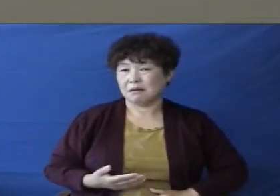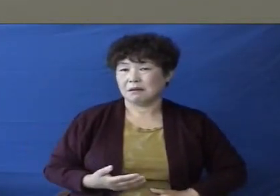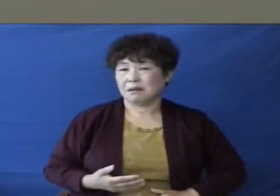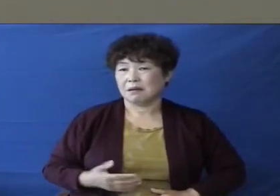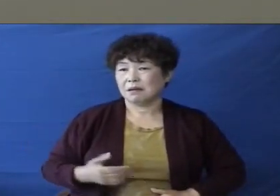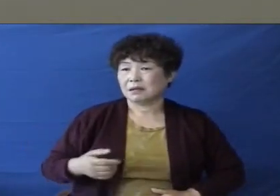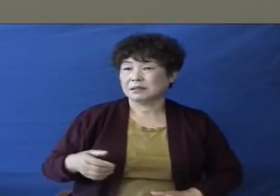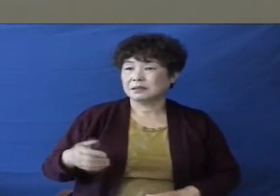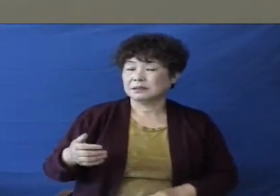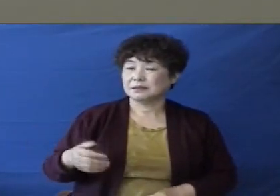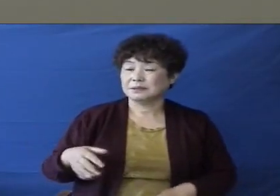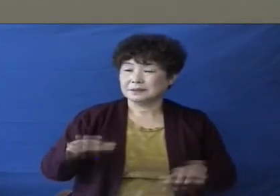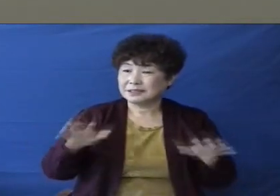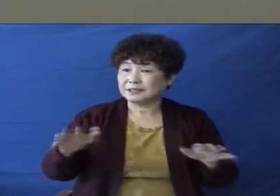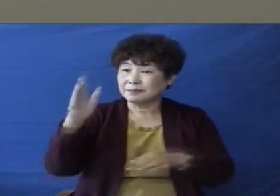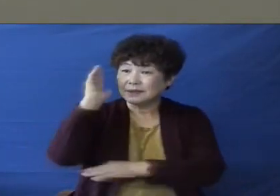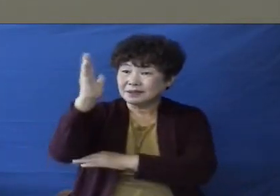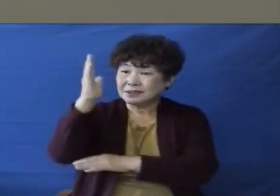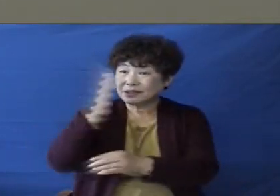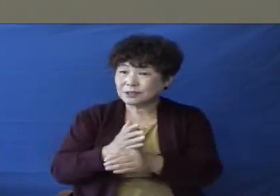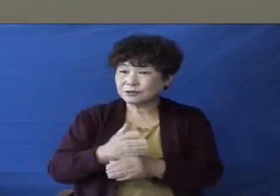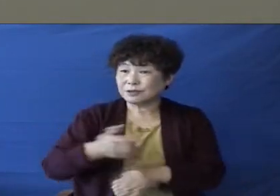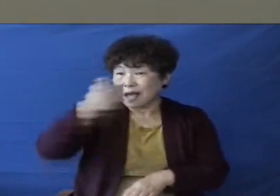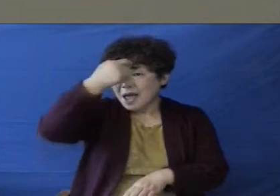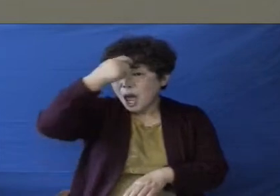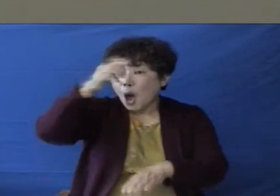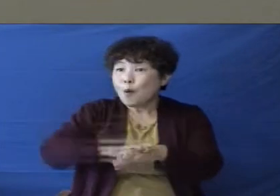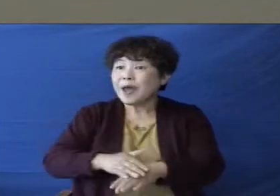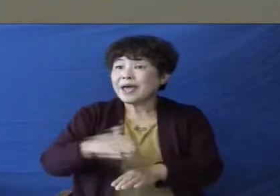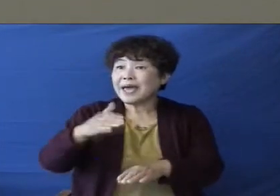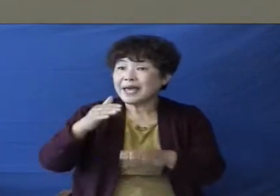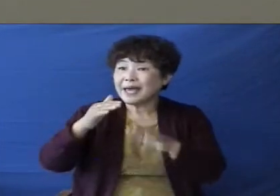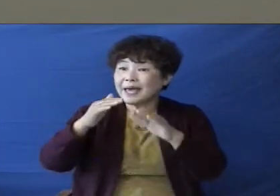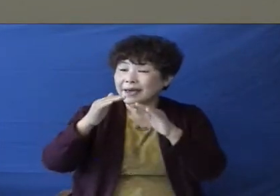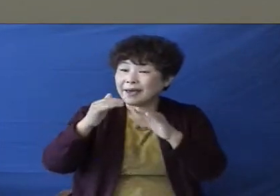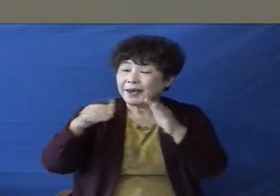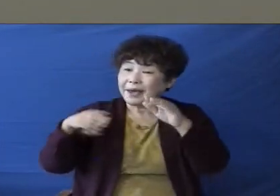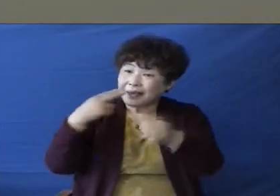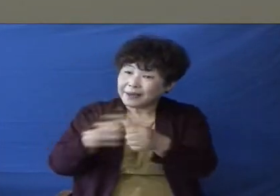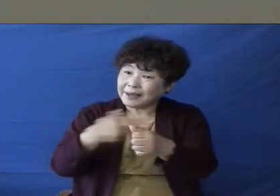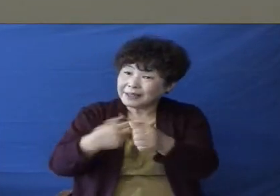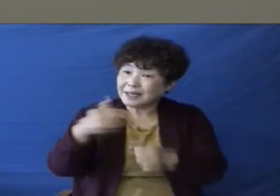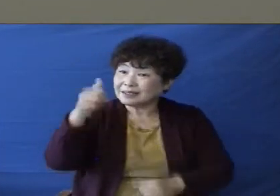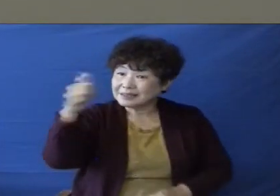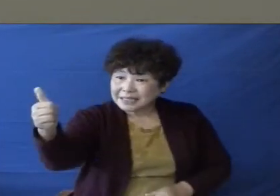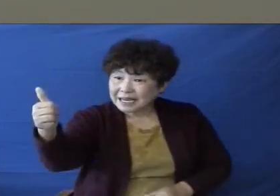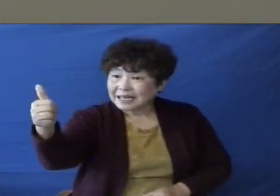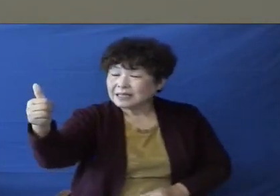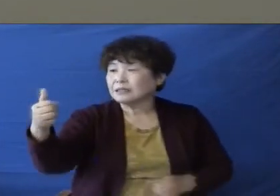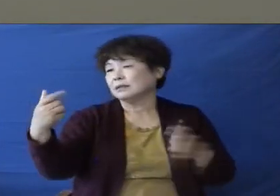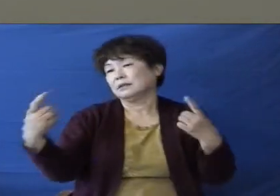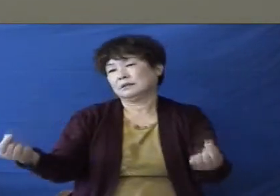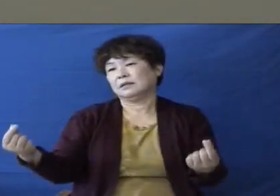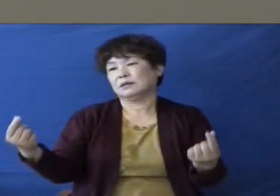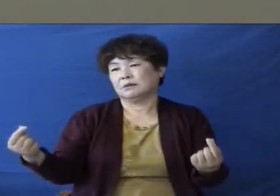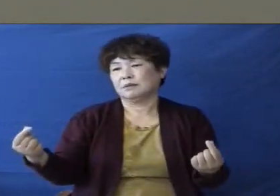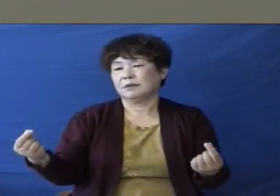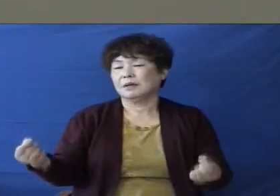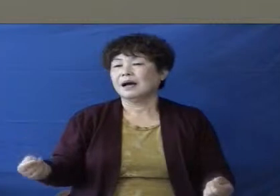당 당 회당장 처럼 회당장 의 얼굴을 보면서 그것이 맞는 것인 양 바라보고